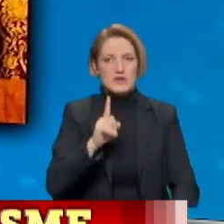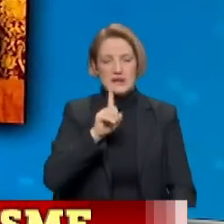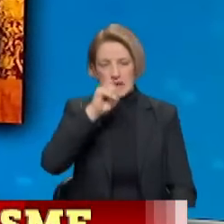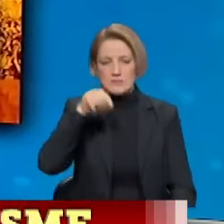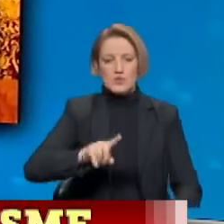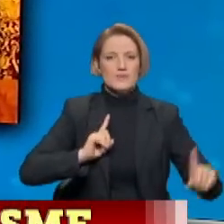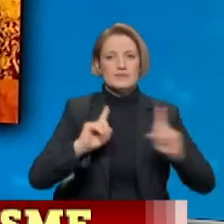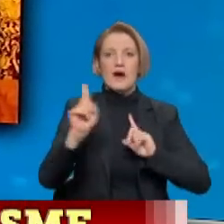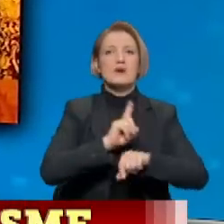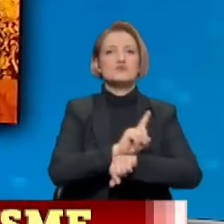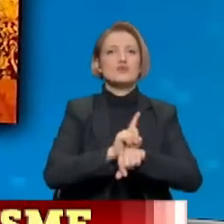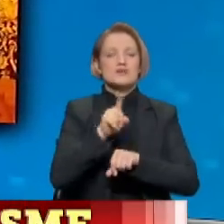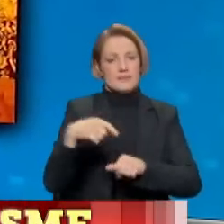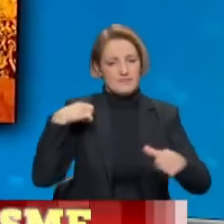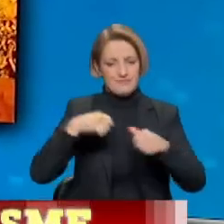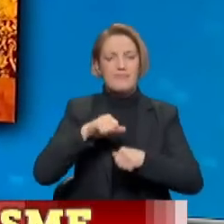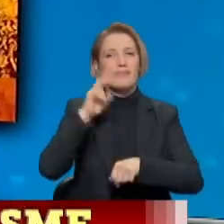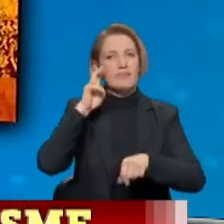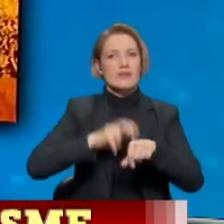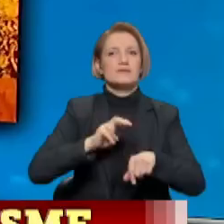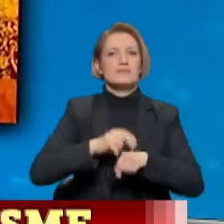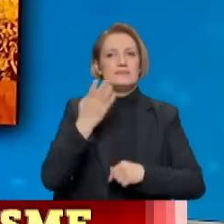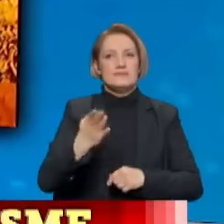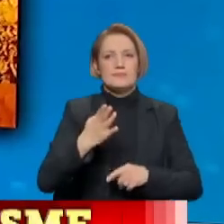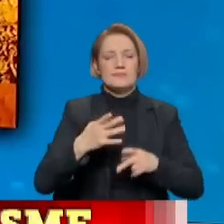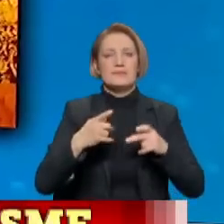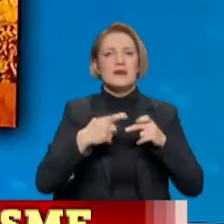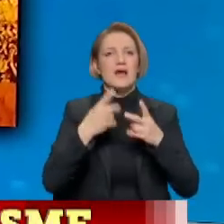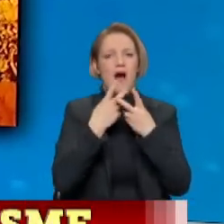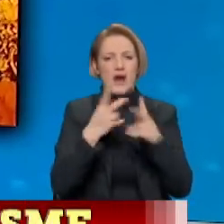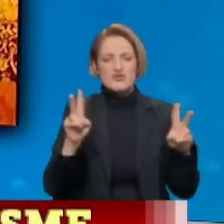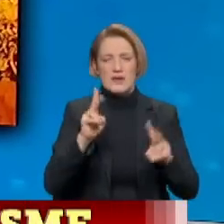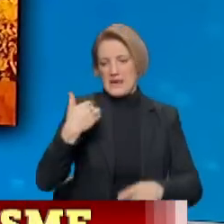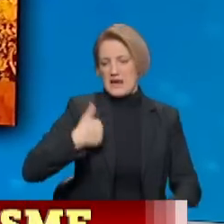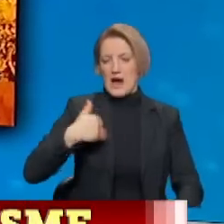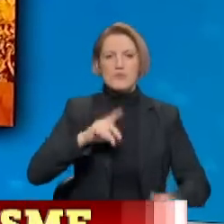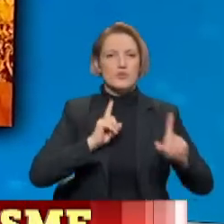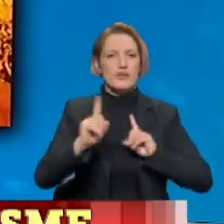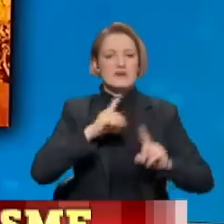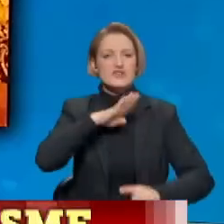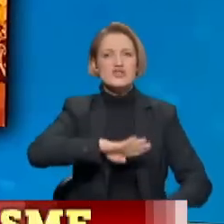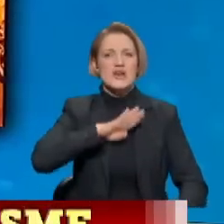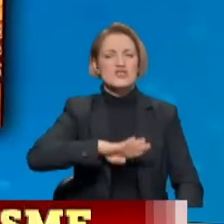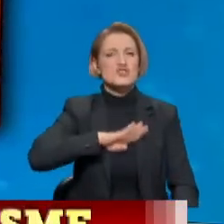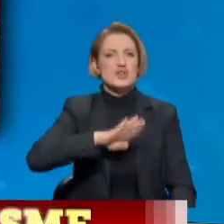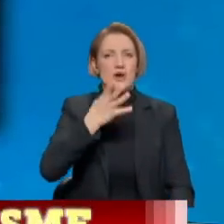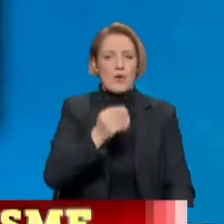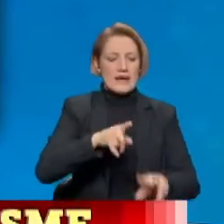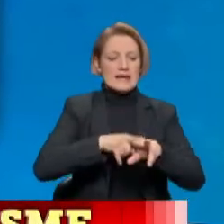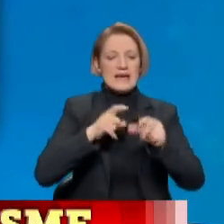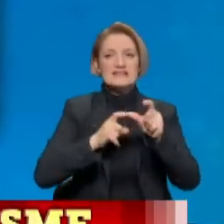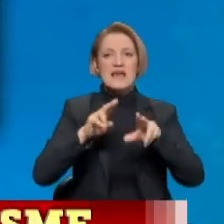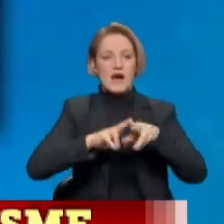bu davayı ve süreci bir kez daha hatırlayalım. Reis'ten açılmış bir kamu davası şikayetçi olan şimdi